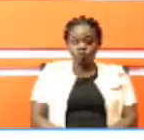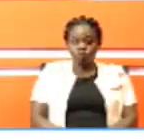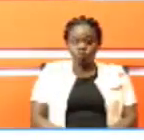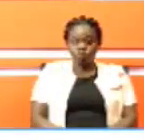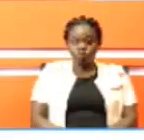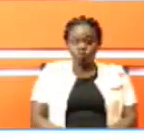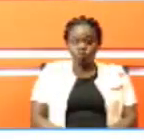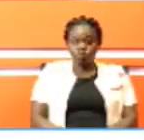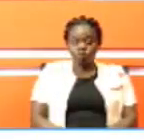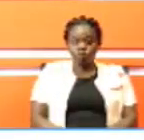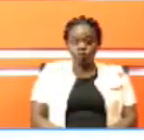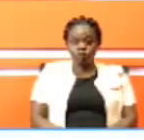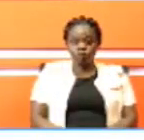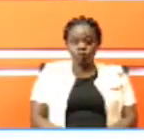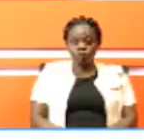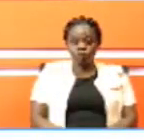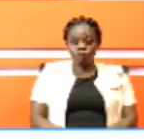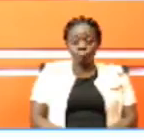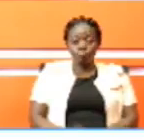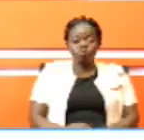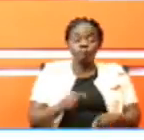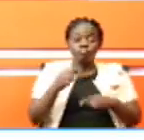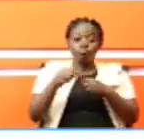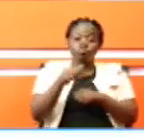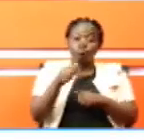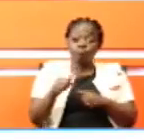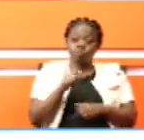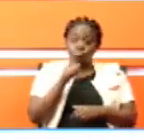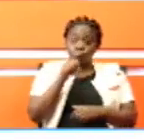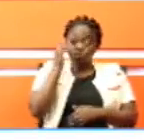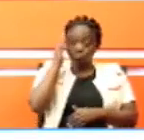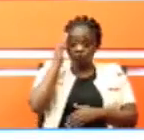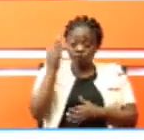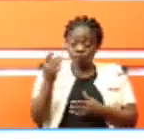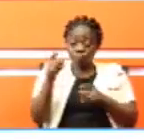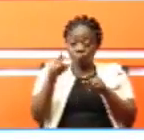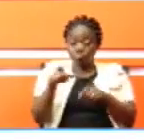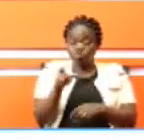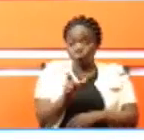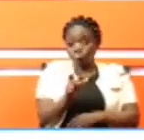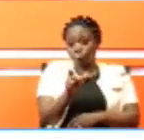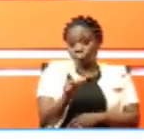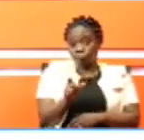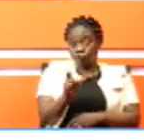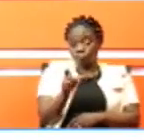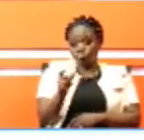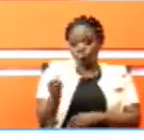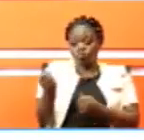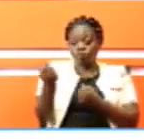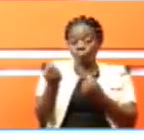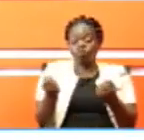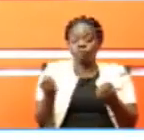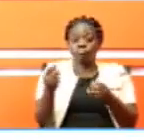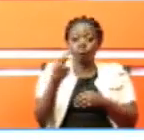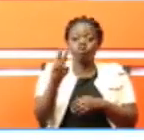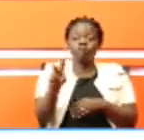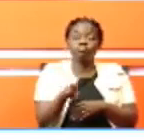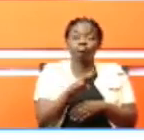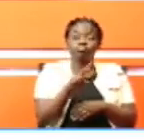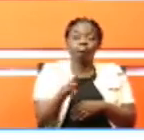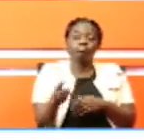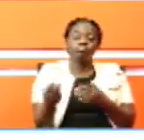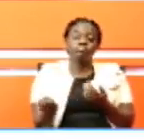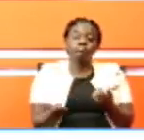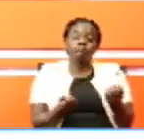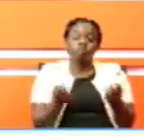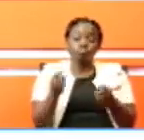kibinyo nga tuyongeddeyo n'amalala. Obadde okimanyi tewatali battery mu kidduka ng'emmotoka kiyinza okulema okusembula